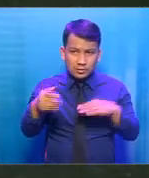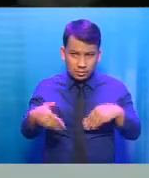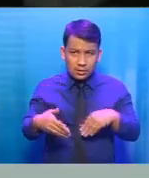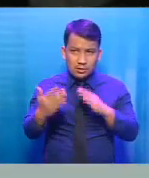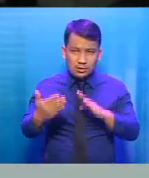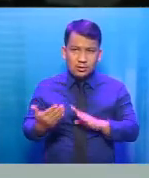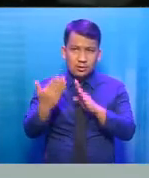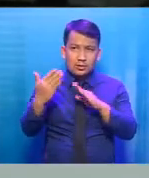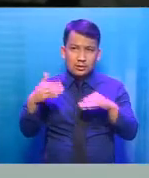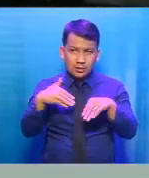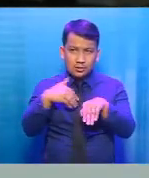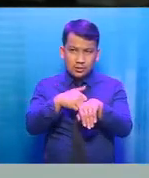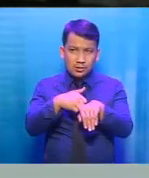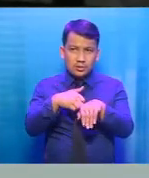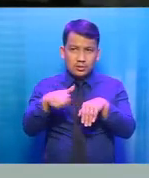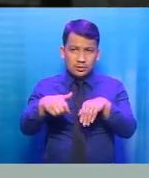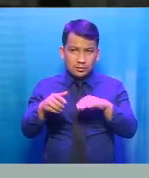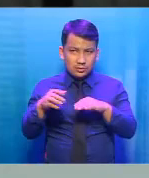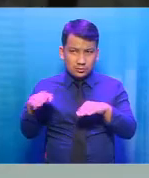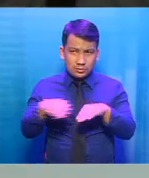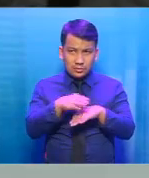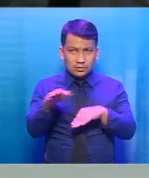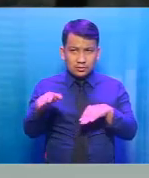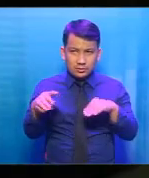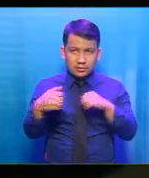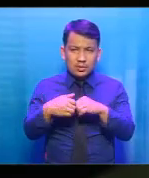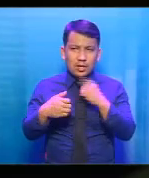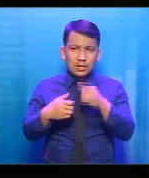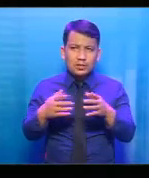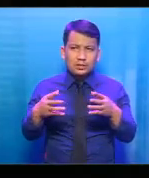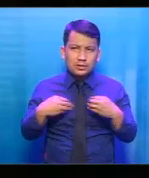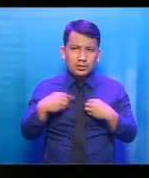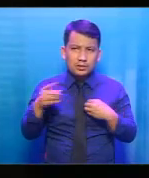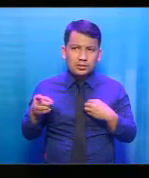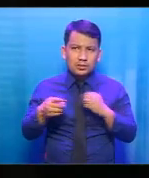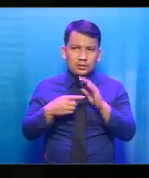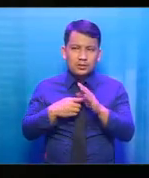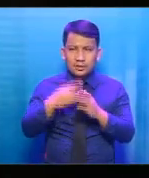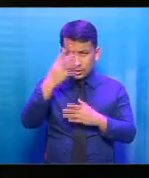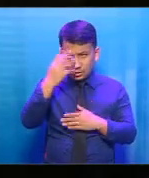van at ang mga concrete barrier sa U-turn slot. Aminadong driver ng van na